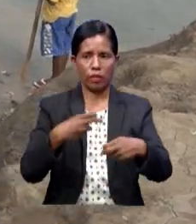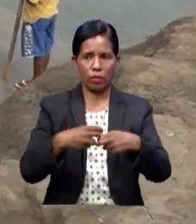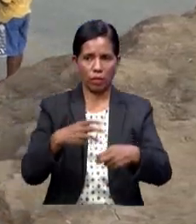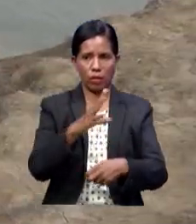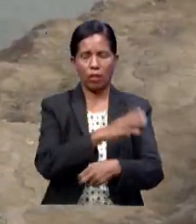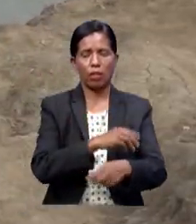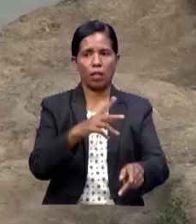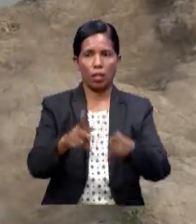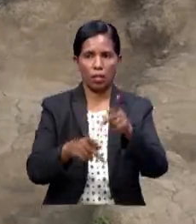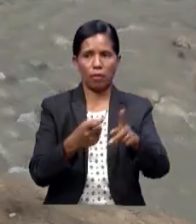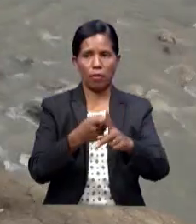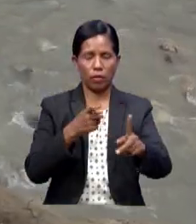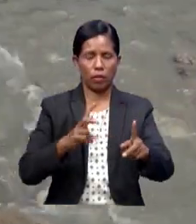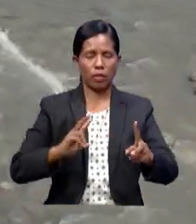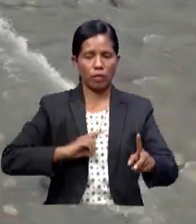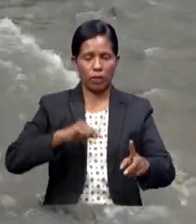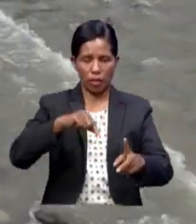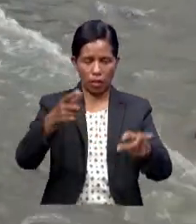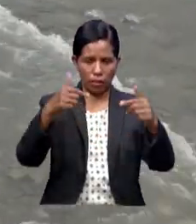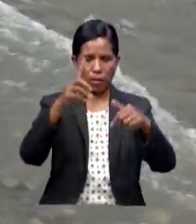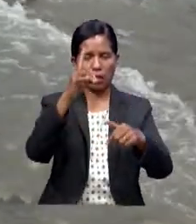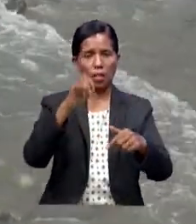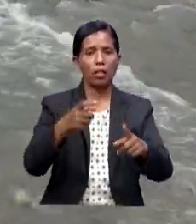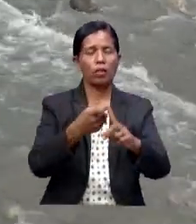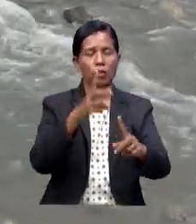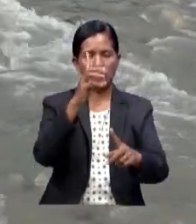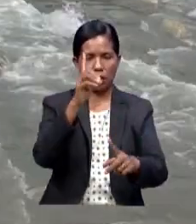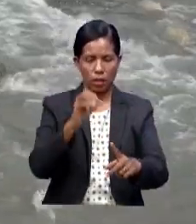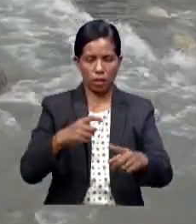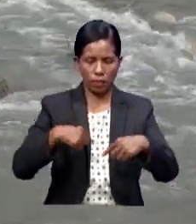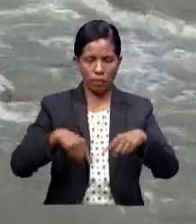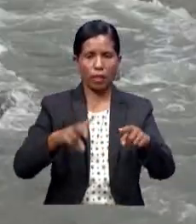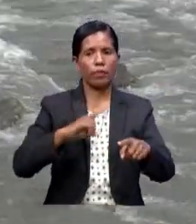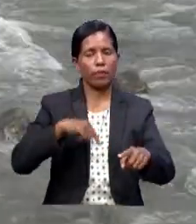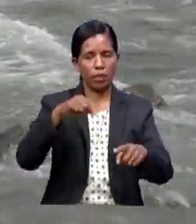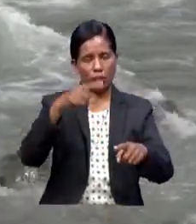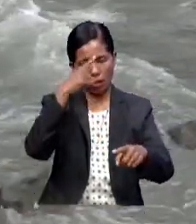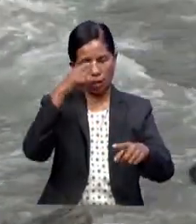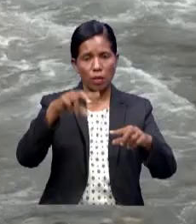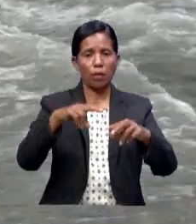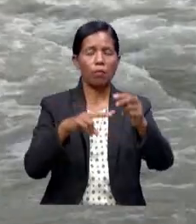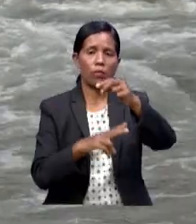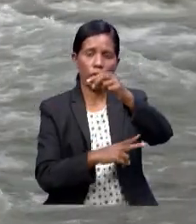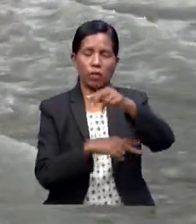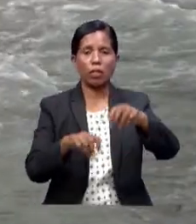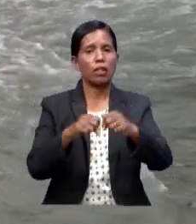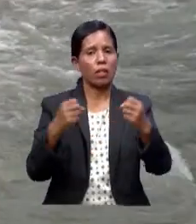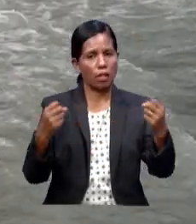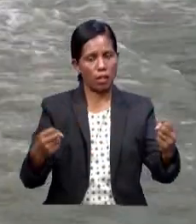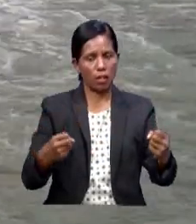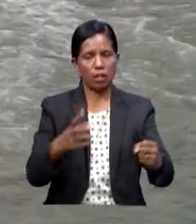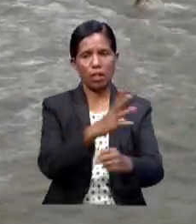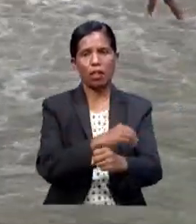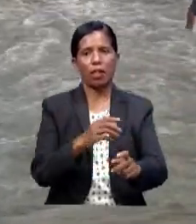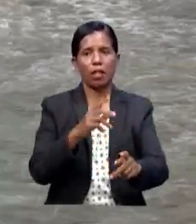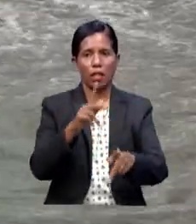movimentu komunidade husi Vikeke mai dili no husi dili ba Vikeke tamba ponte refere kotu nune obrigada komunidade